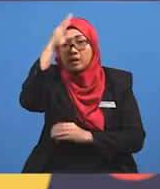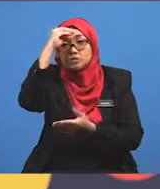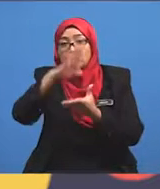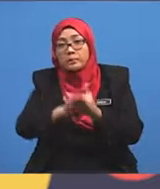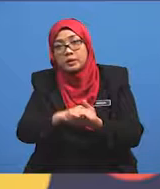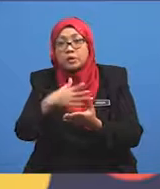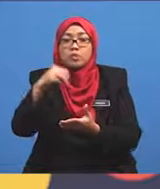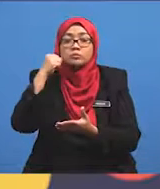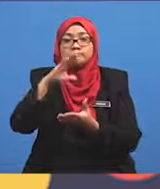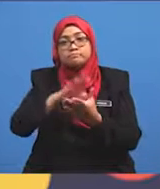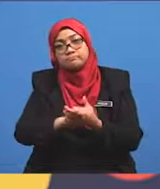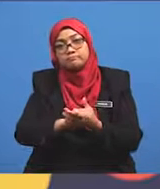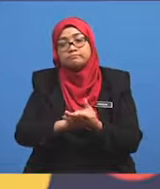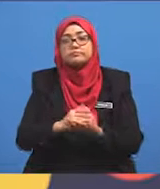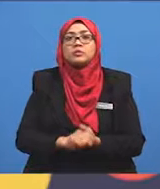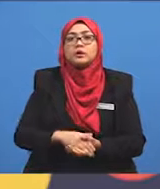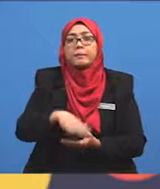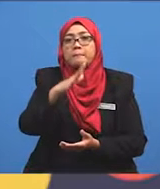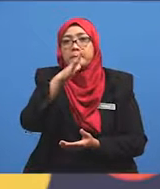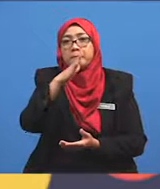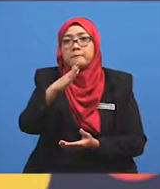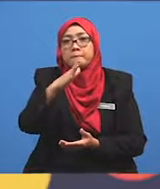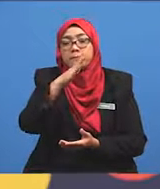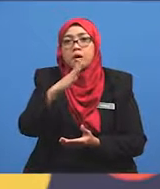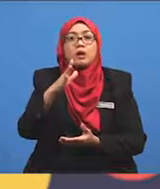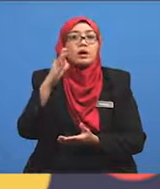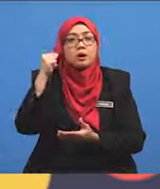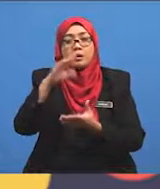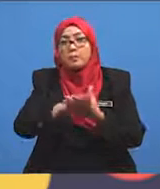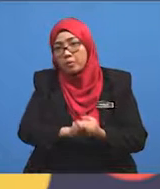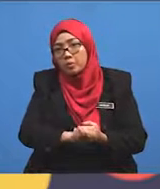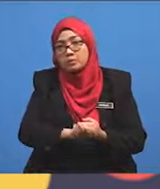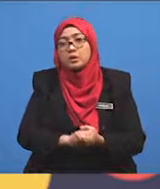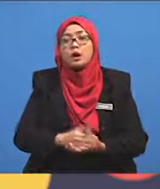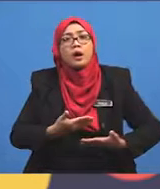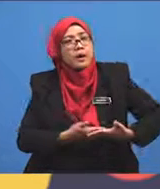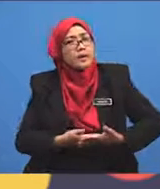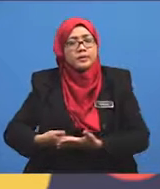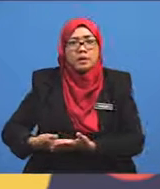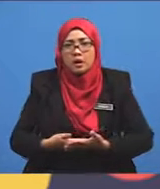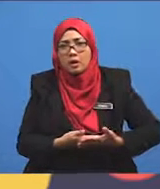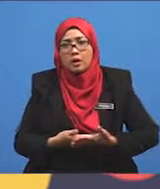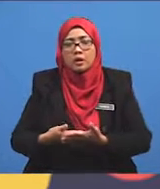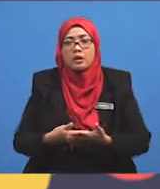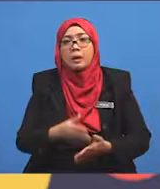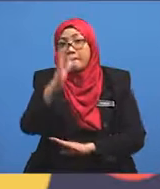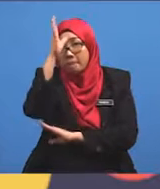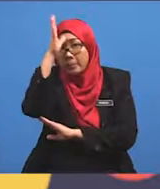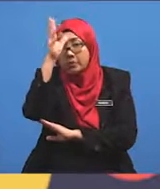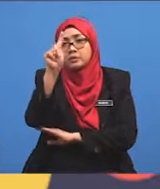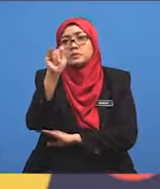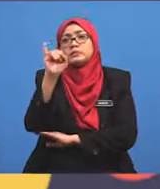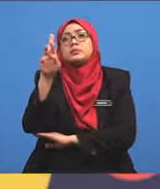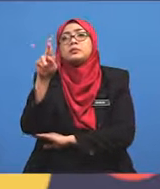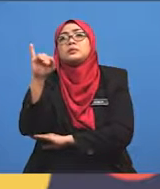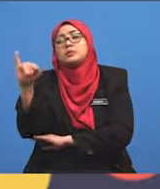bapa mertua, anak menantu, bapa tiri. Setelah bapa tiri tersebut menggauli